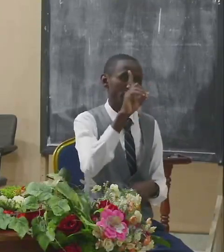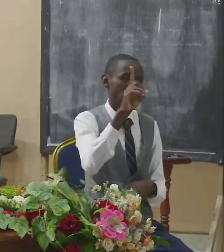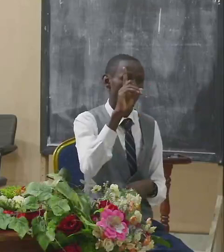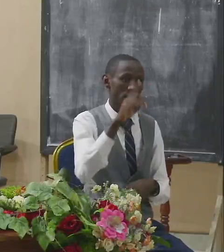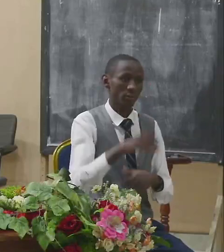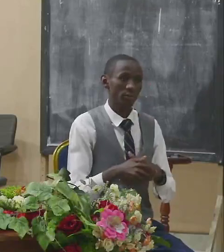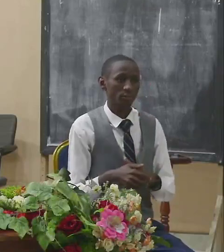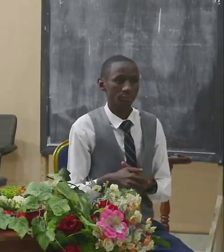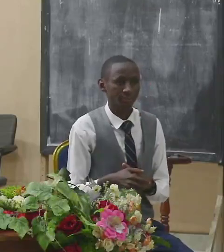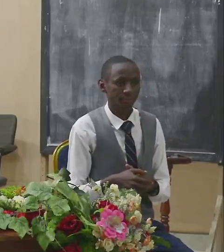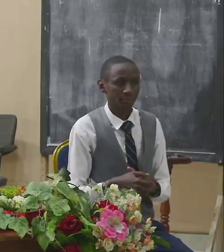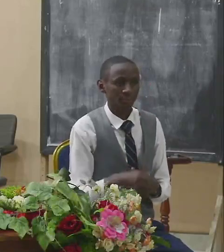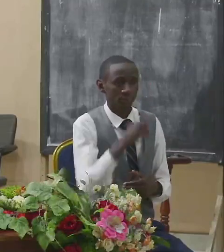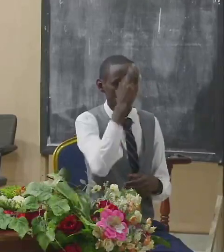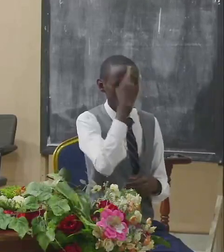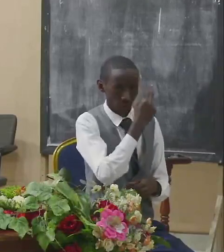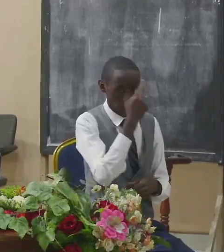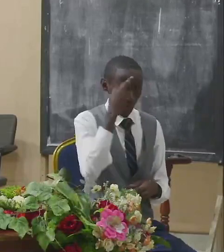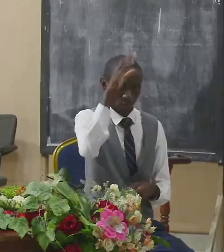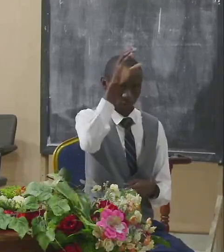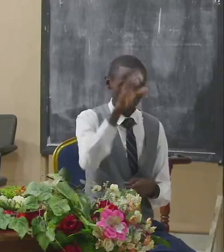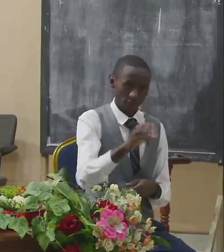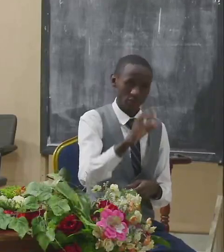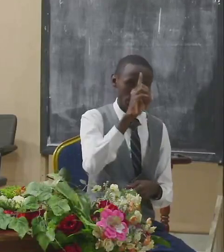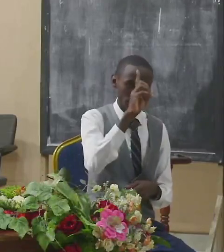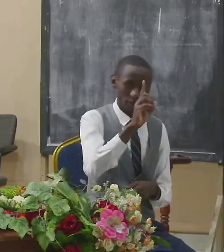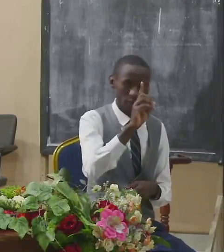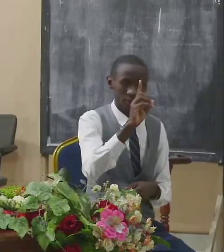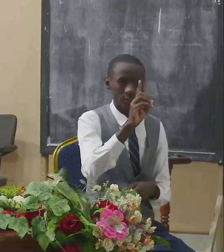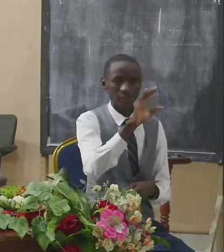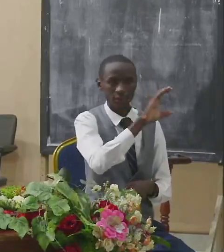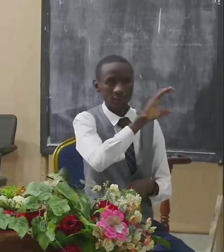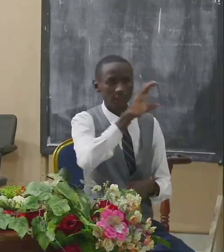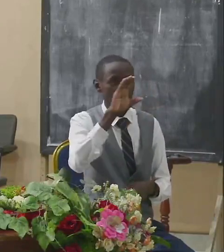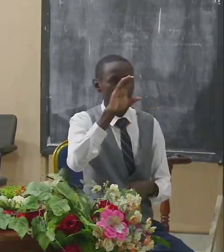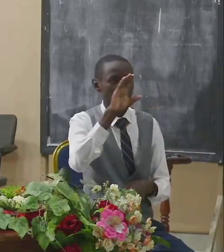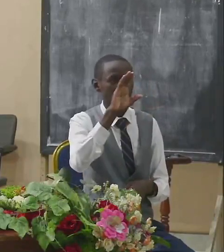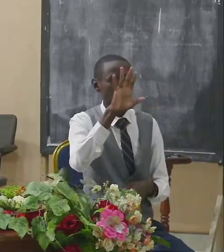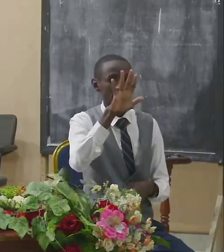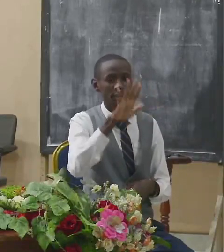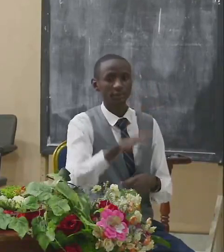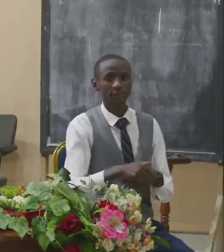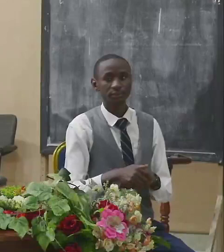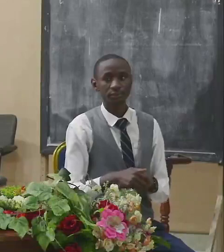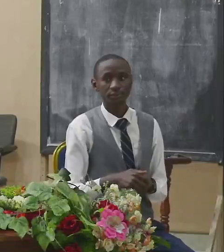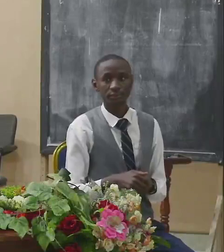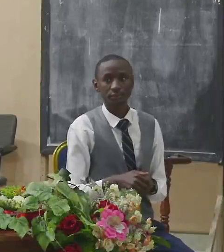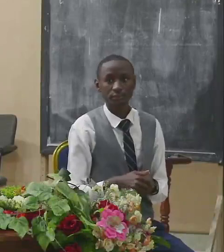moja. Romains chapitre 1. Waroma sura moja. Verset 5. Mstari wa 5.